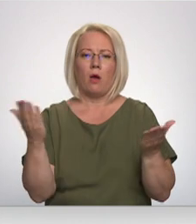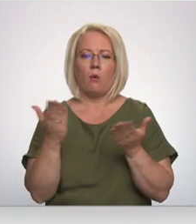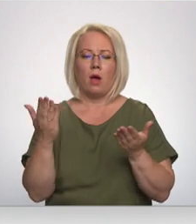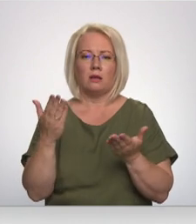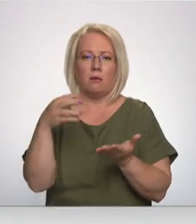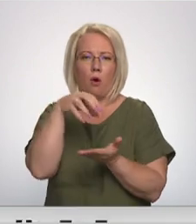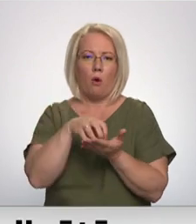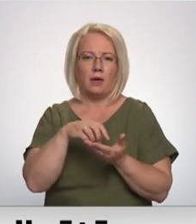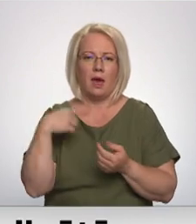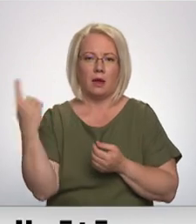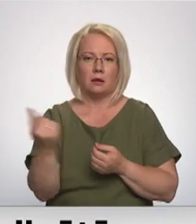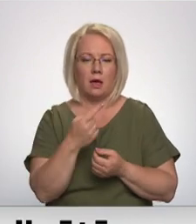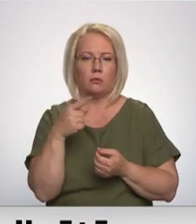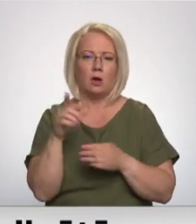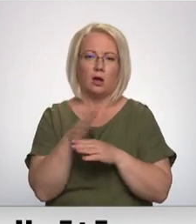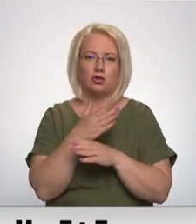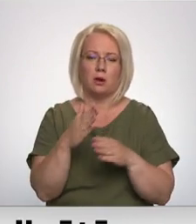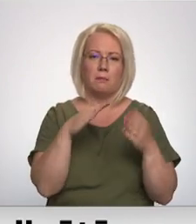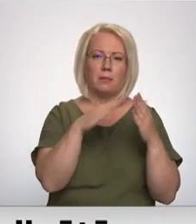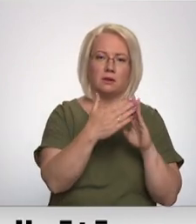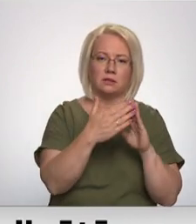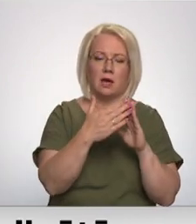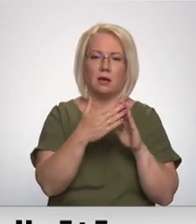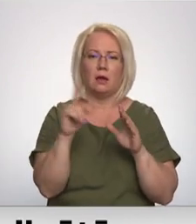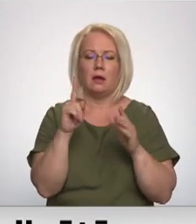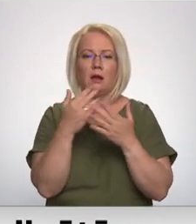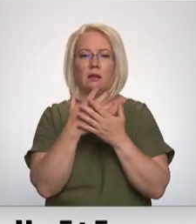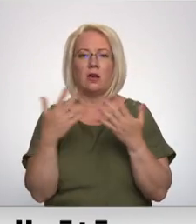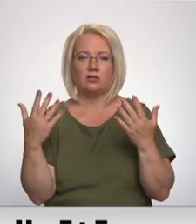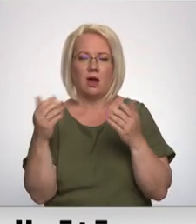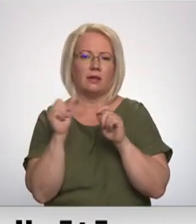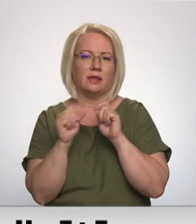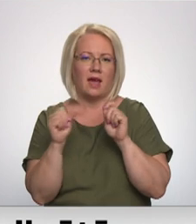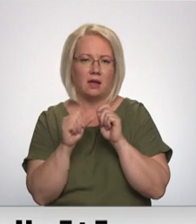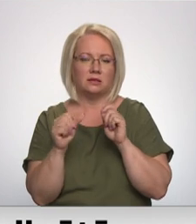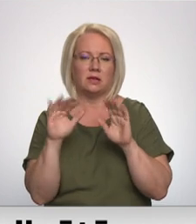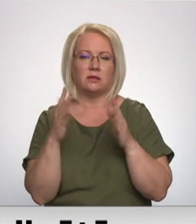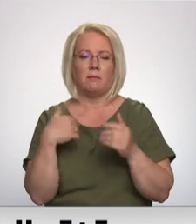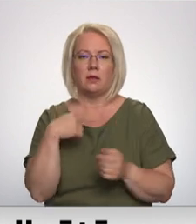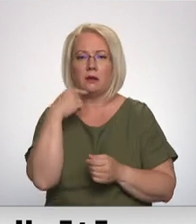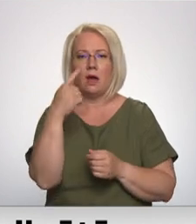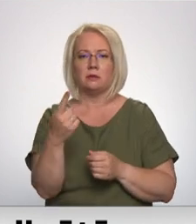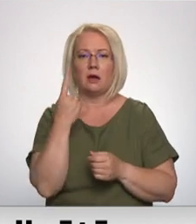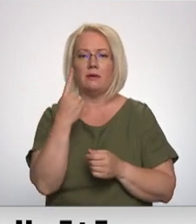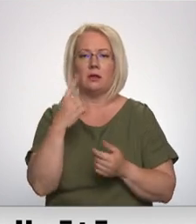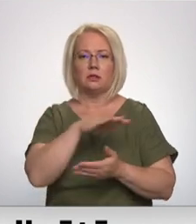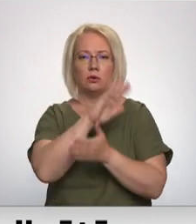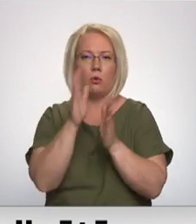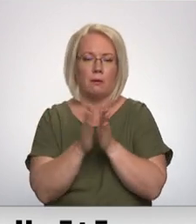objektiem, tur ir atšķirība, vai tā ir pilsēta. Ir dažādas nianses, bet ja man būtu jāsaka viens kopīgs